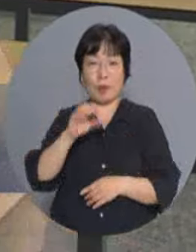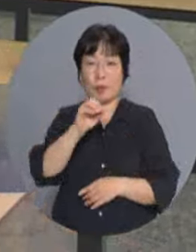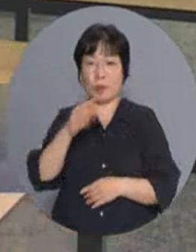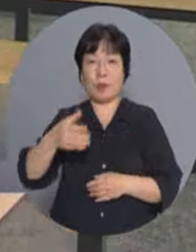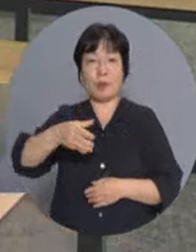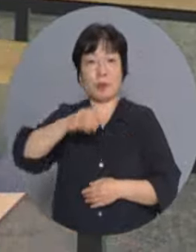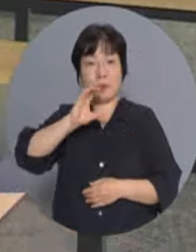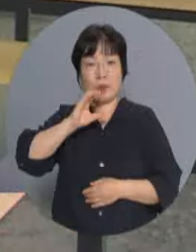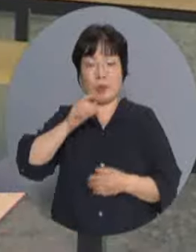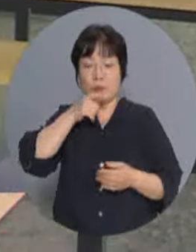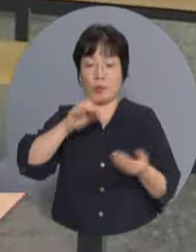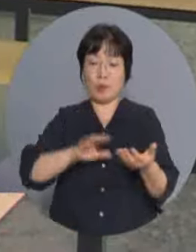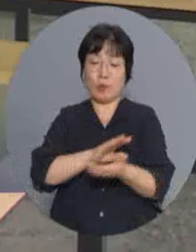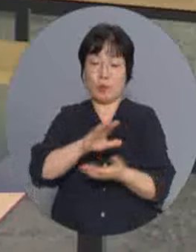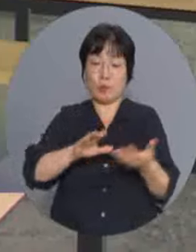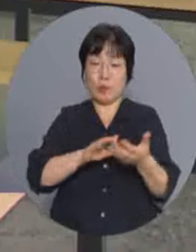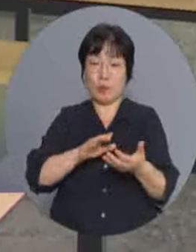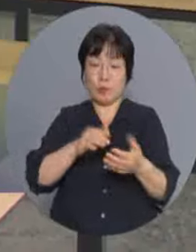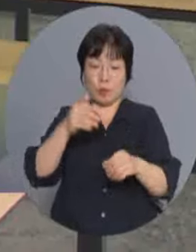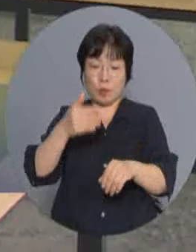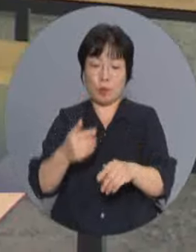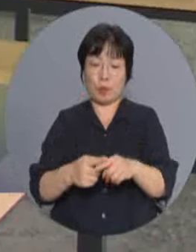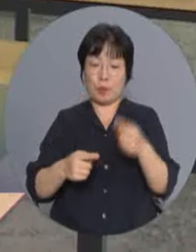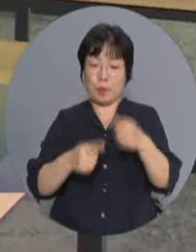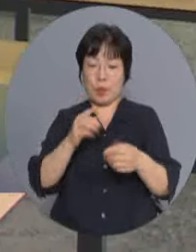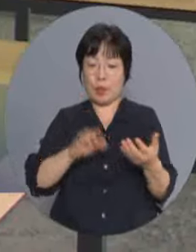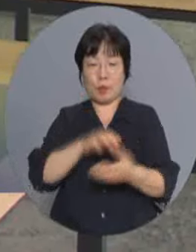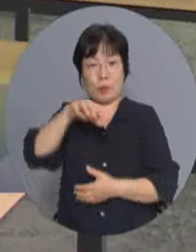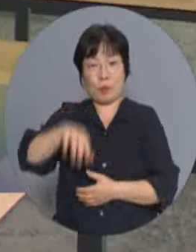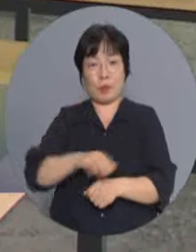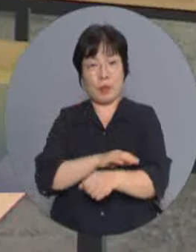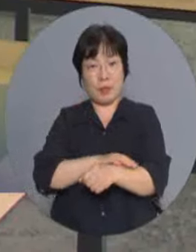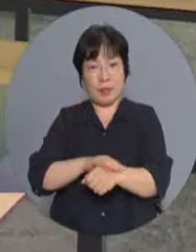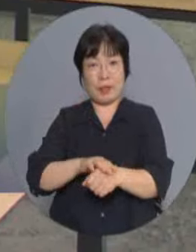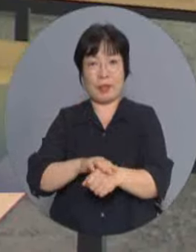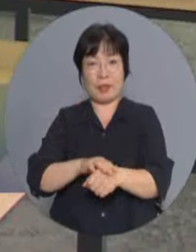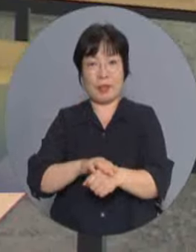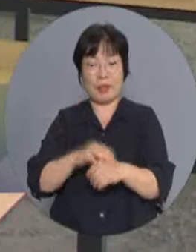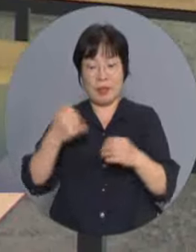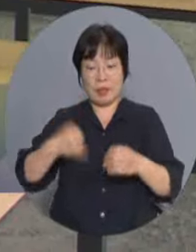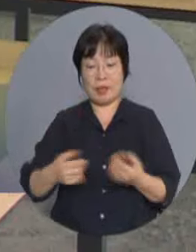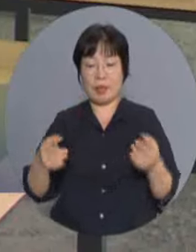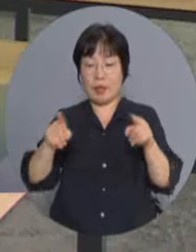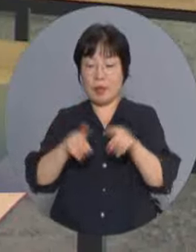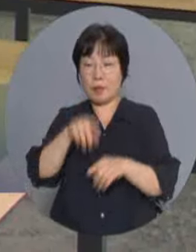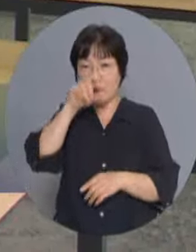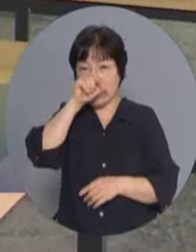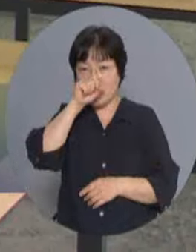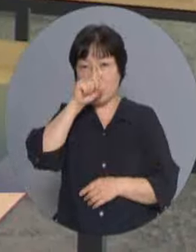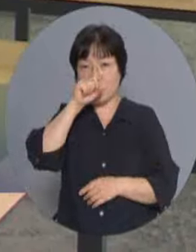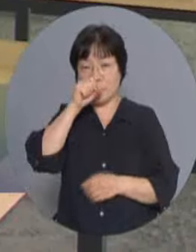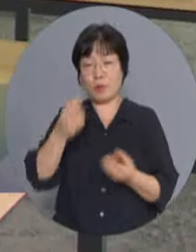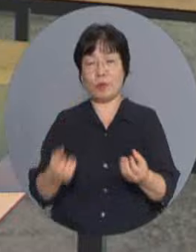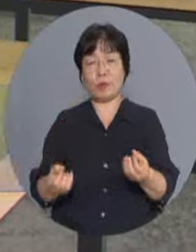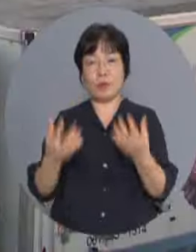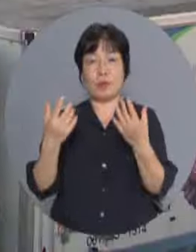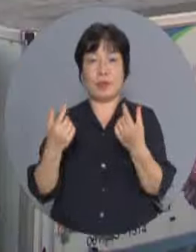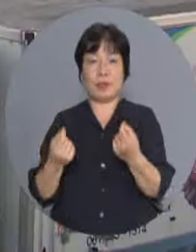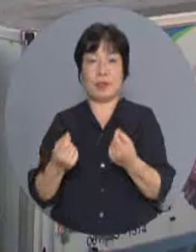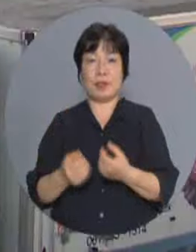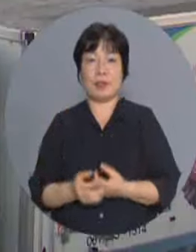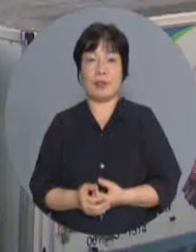있고 물놀이도 할 수 있고 또 목 놀이터도 이렇게 재밌게 되어 있어서 아이랑 함께하기 좋은 축제인 거